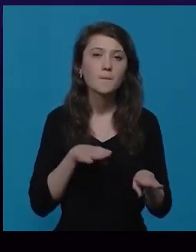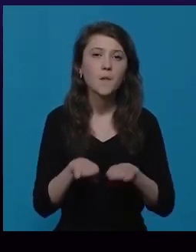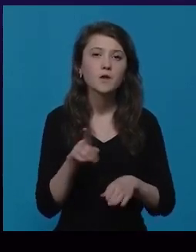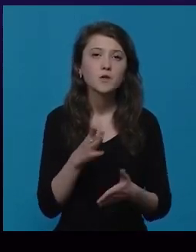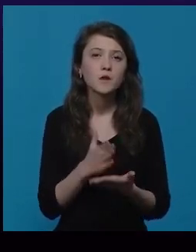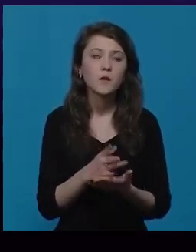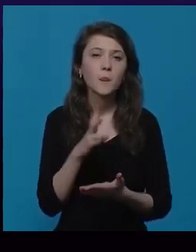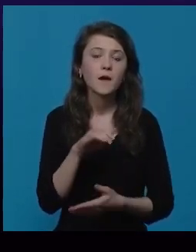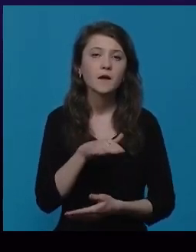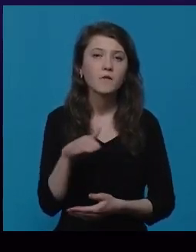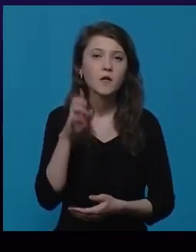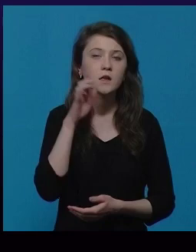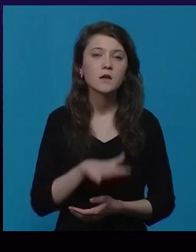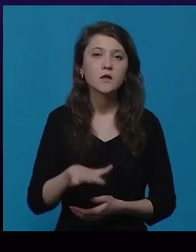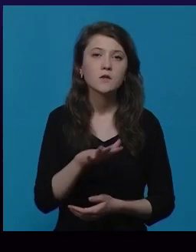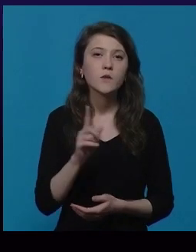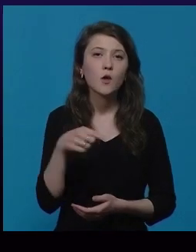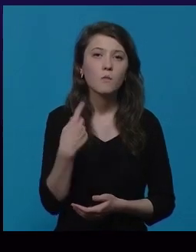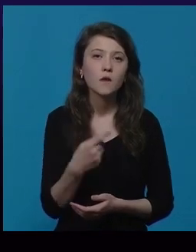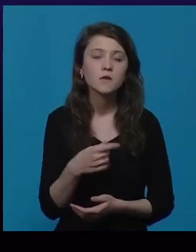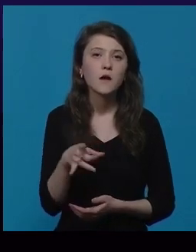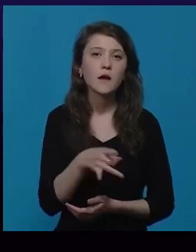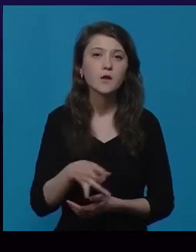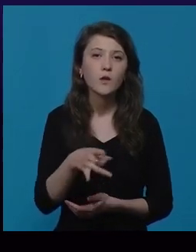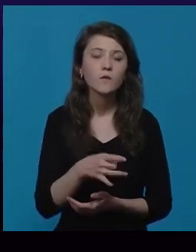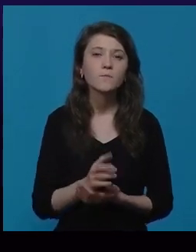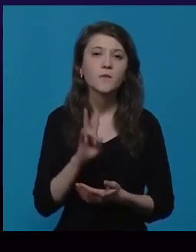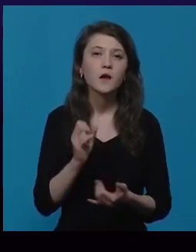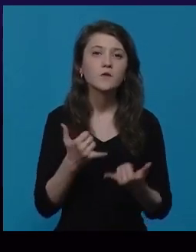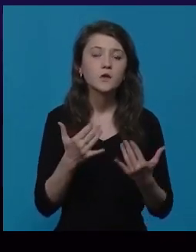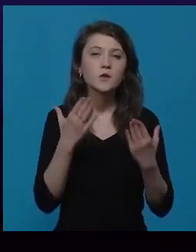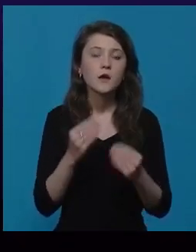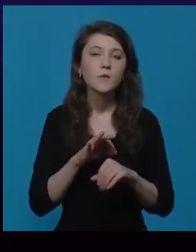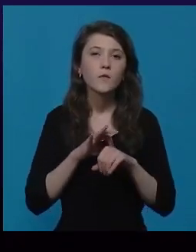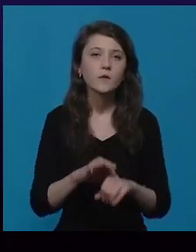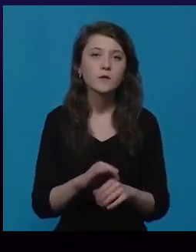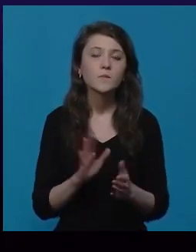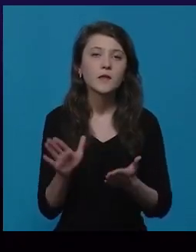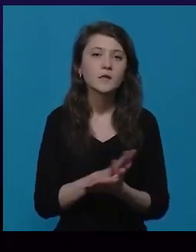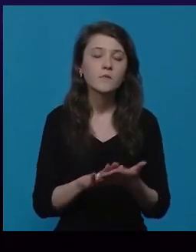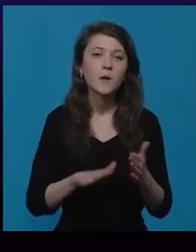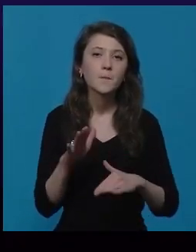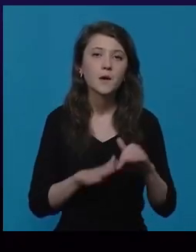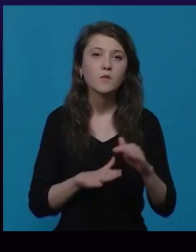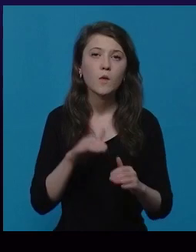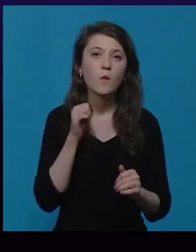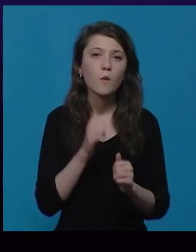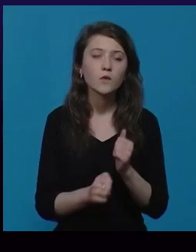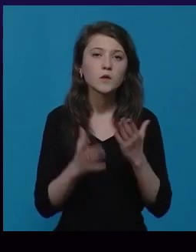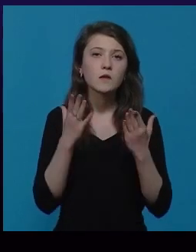рівні держави, області і району. На сьогоднішній день проводиться дезінфекція практично кожен